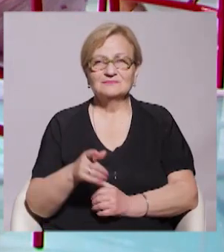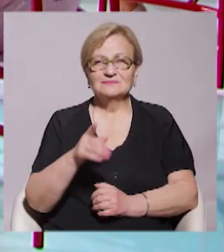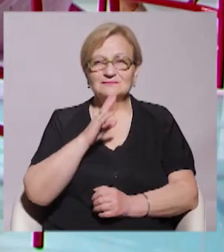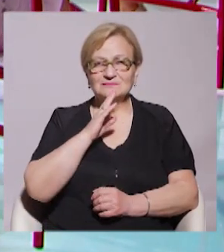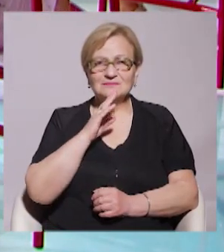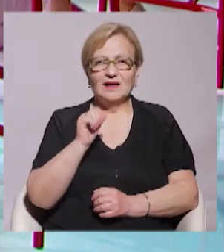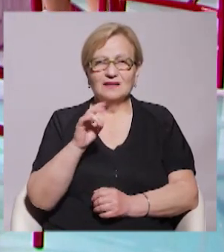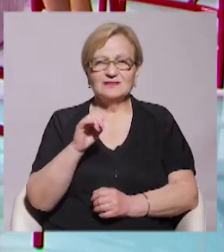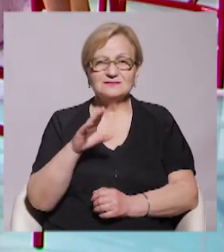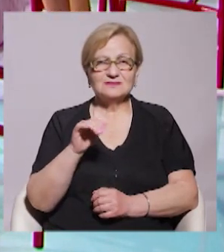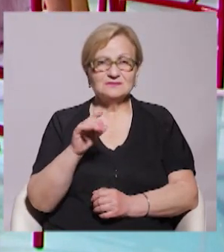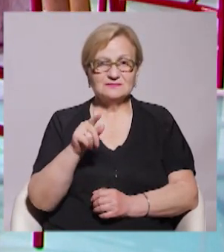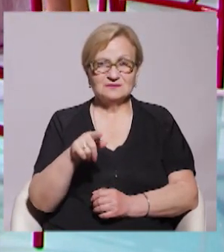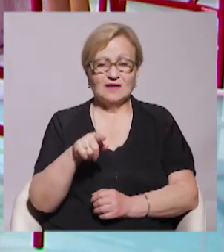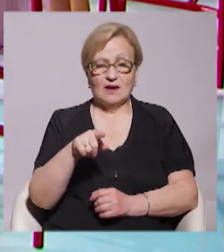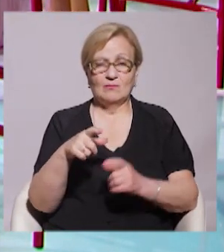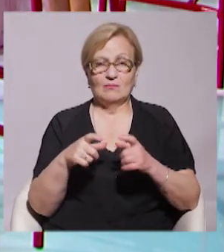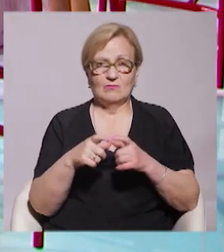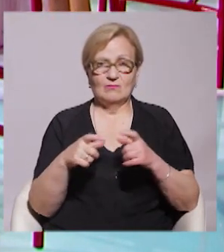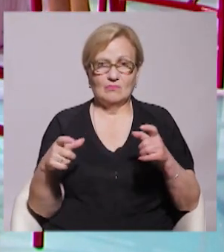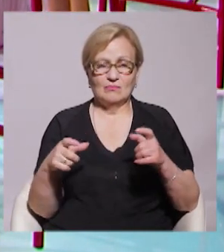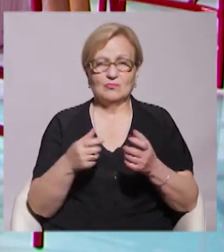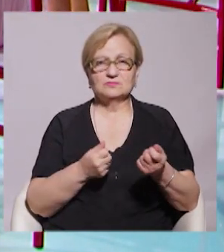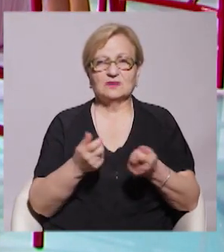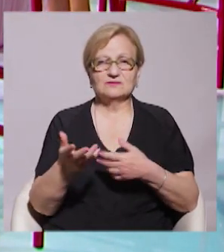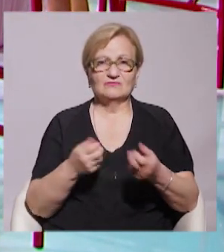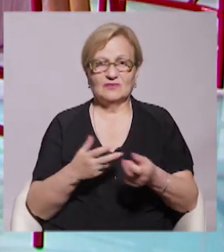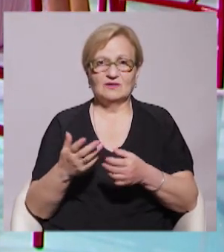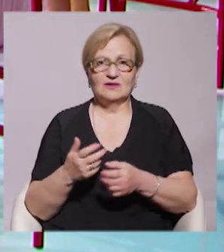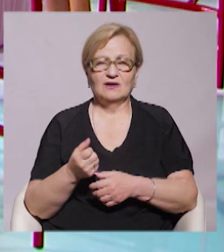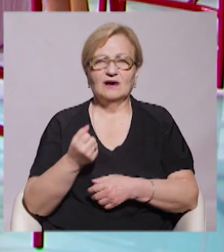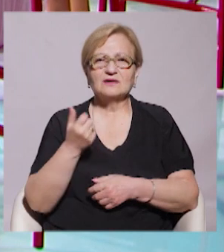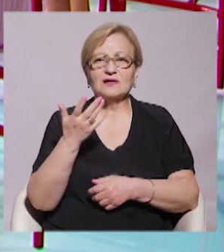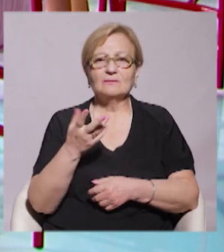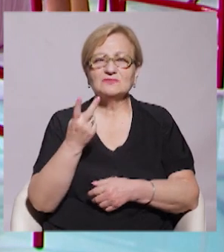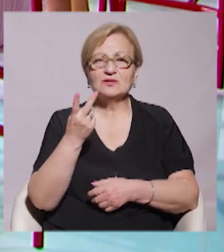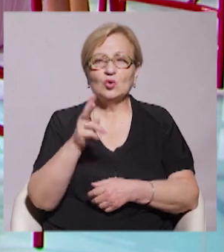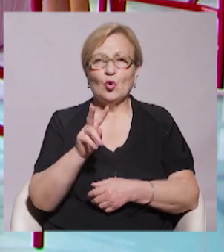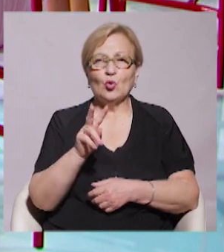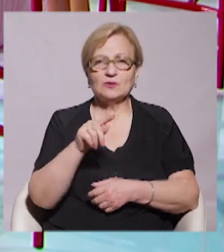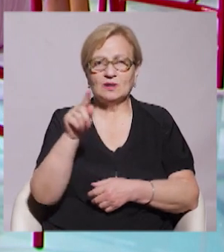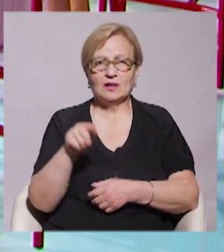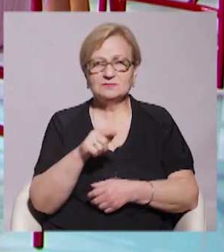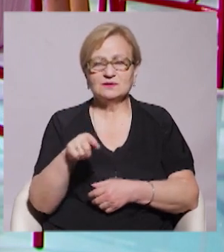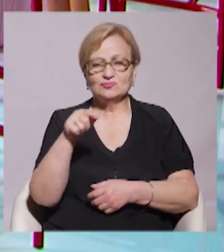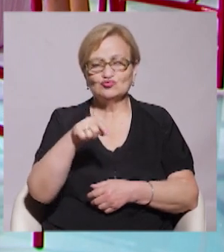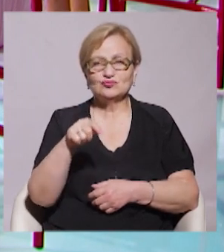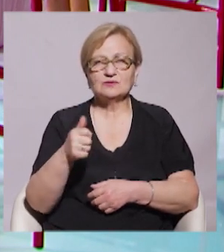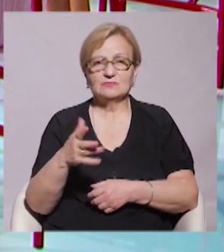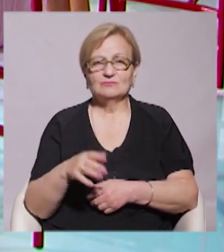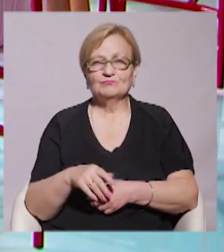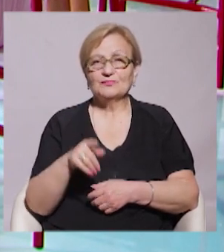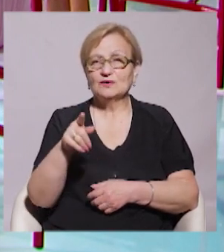ანასტასია შენ ამ ფურცელზე უნდა დათვალო რამდენი ორიანია სალომე შენ